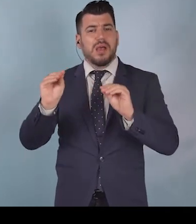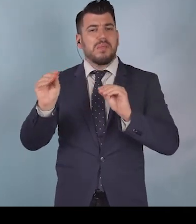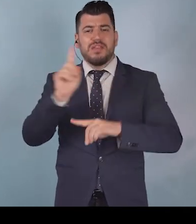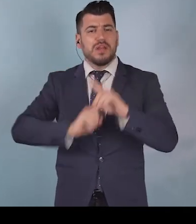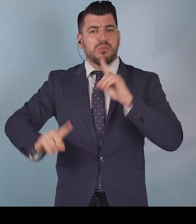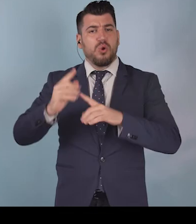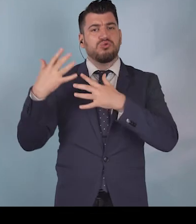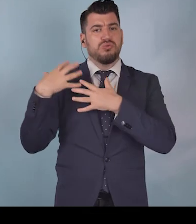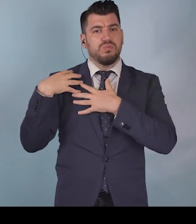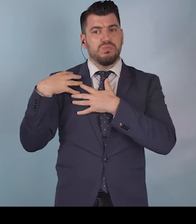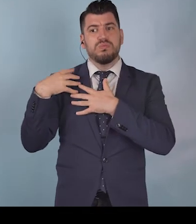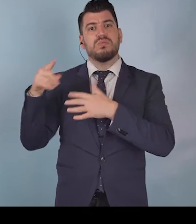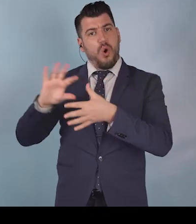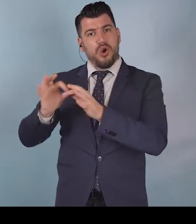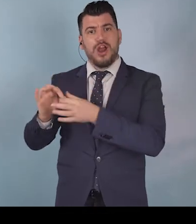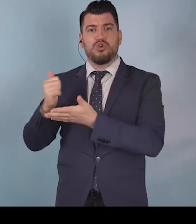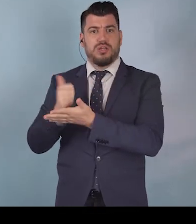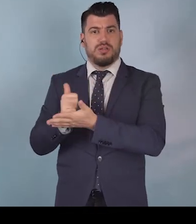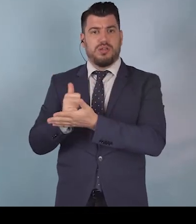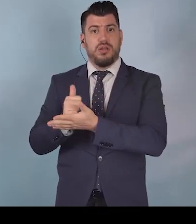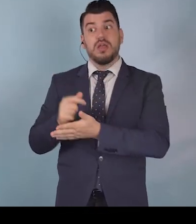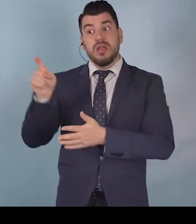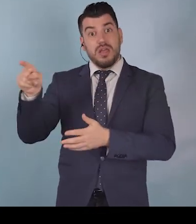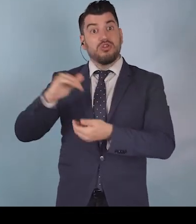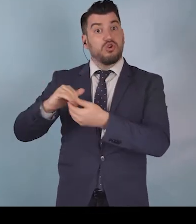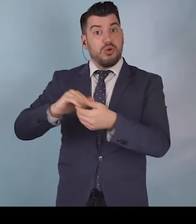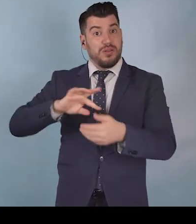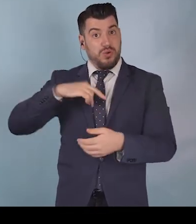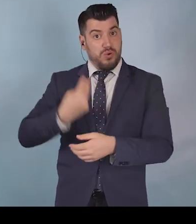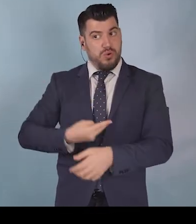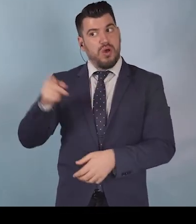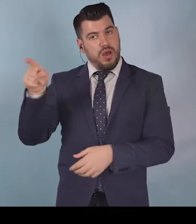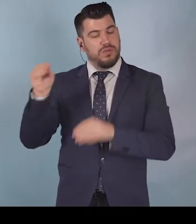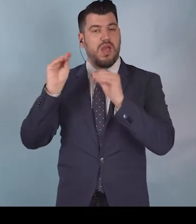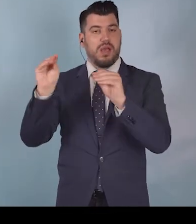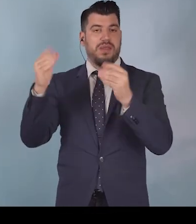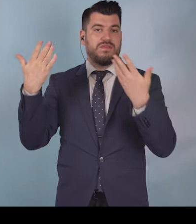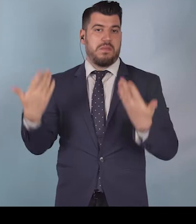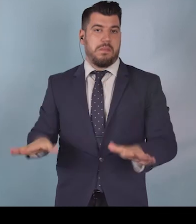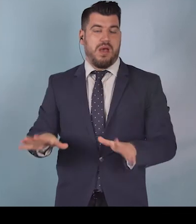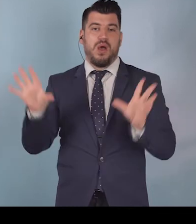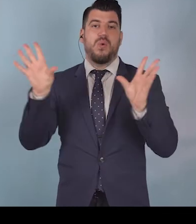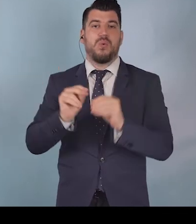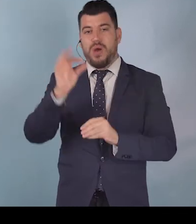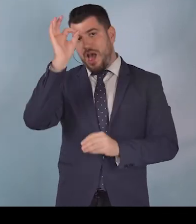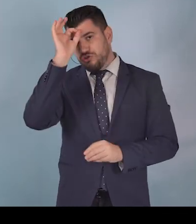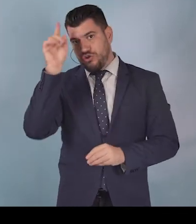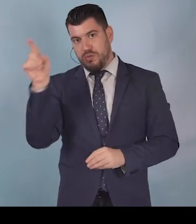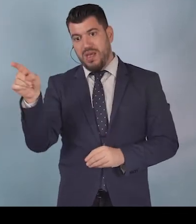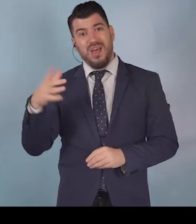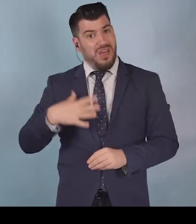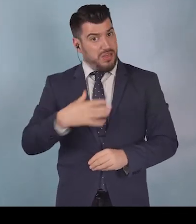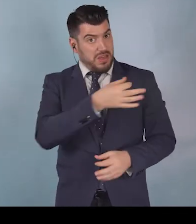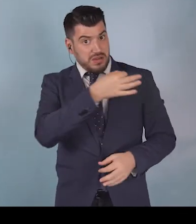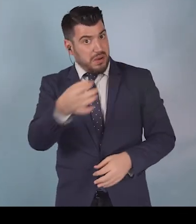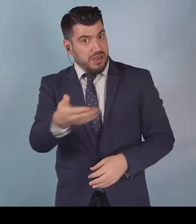οι ίδιες οι ΛΟΑΤΚΙ οργανώσεις. Το ΣΥΔ είναι μια οργάνωση η οποία έχει κάνει εκπαιδεύσεις στην αστυνομία. Οπότε,